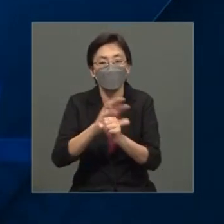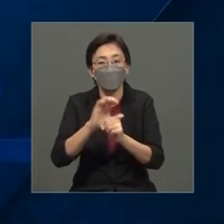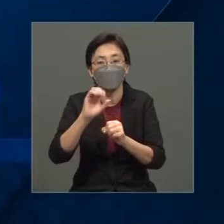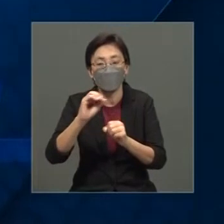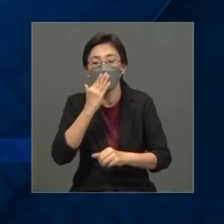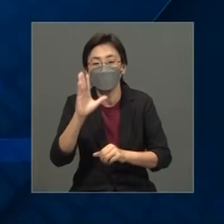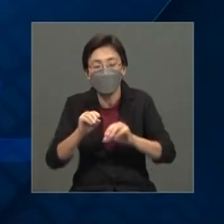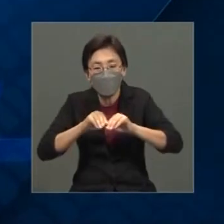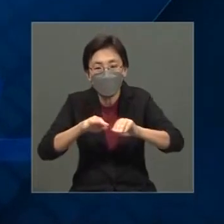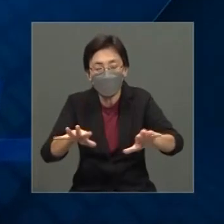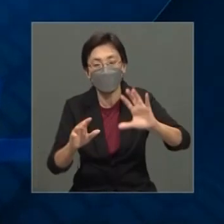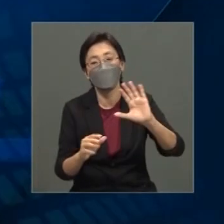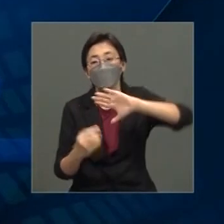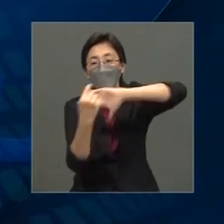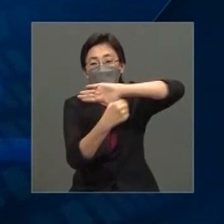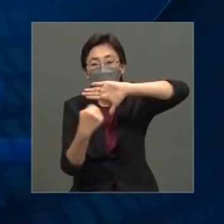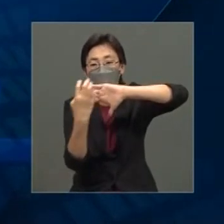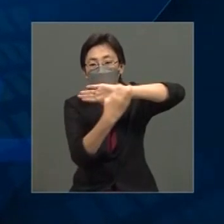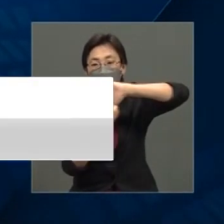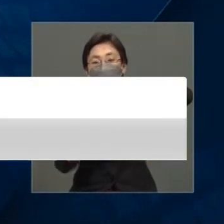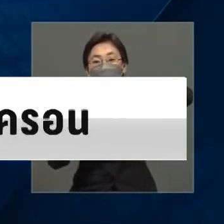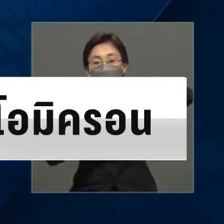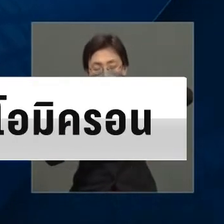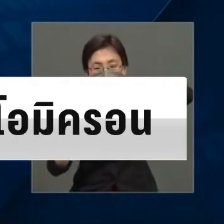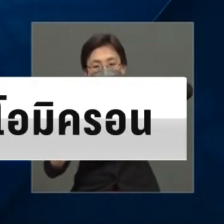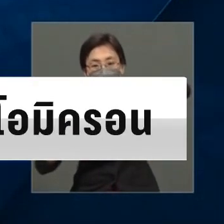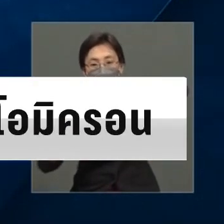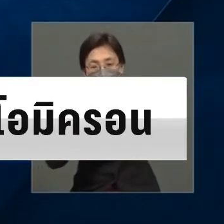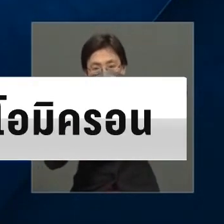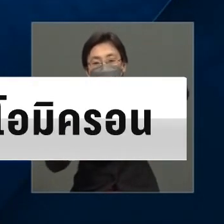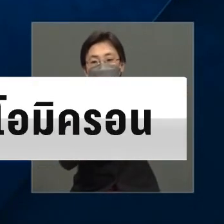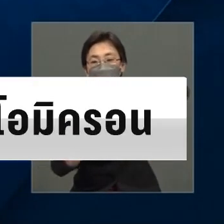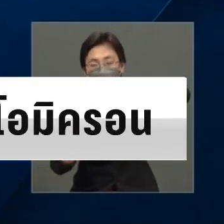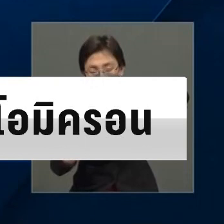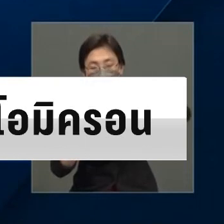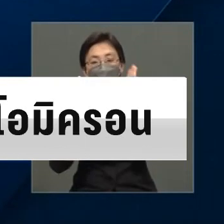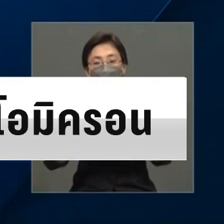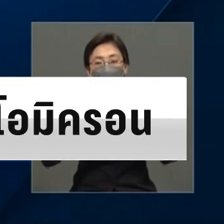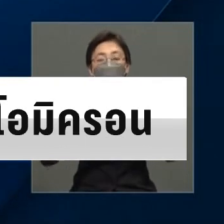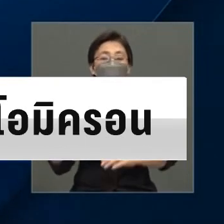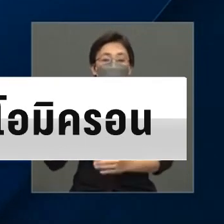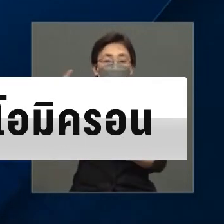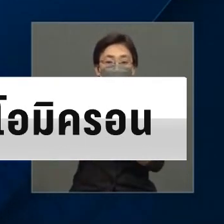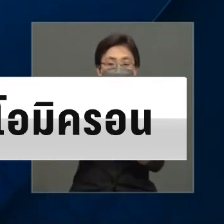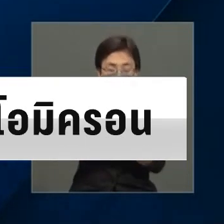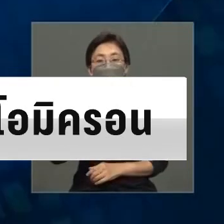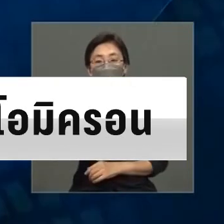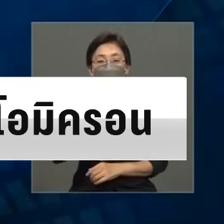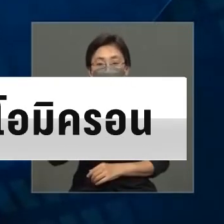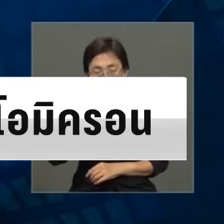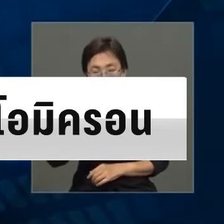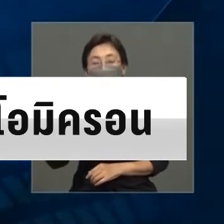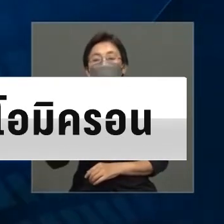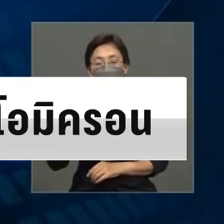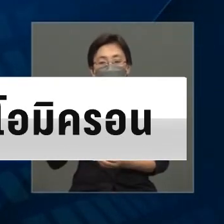ไป 70กว่าประเทศทั่วโลกกระจายเร็วใน 3ประเทศก็คือสหราชอาณาจักรเบนซ์คะแล้วก็นอร์เวย์ส่วนจีนหาที่พบ